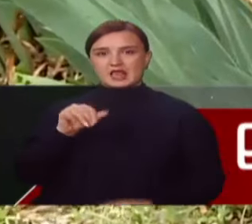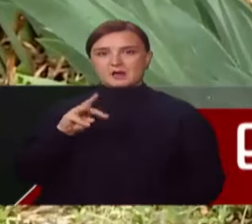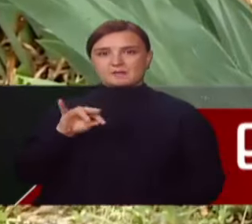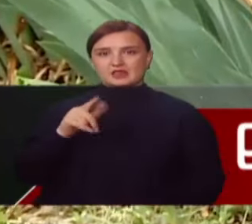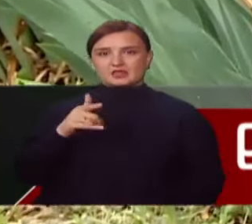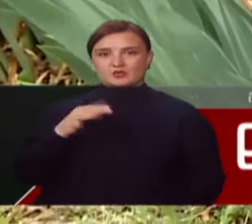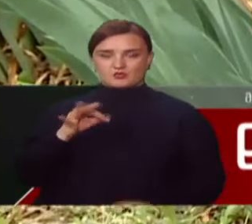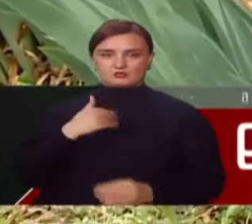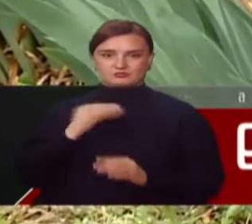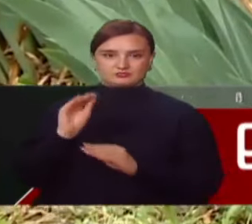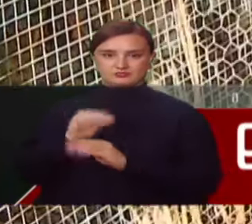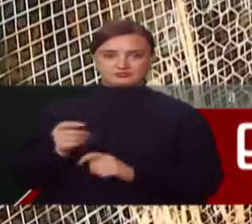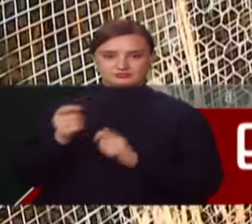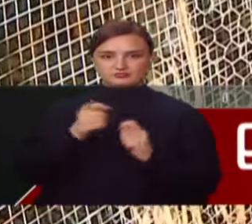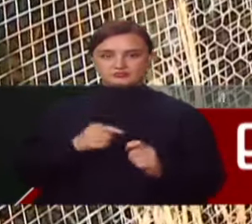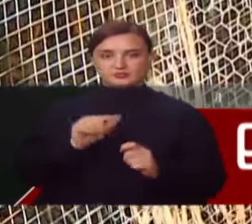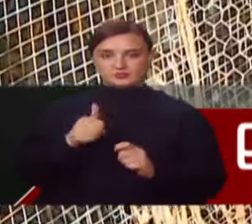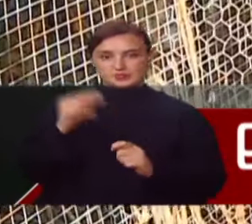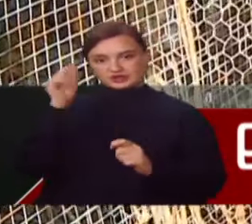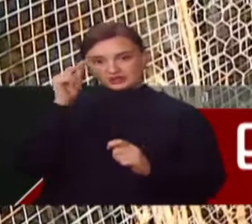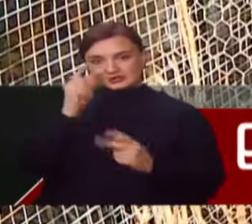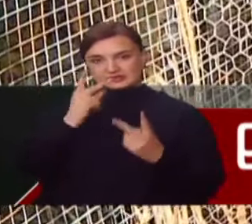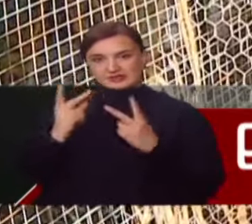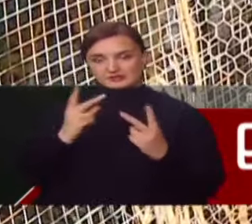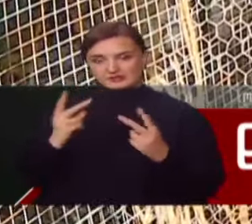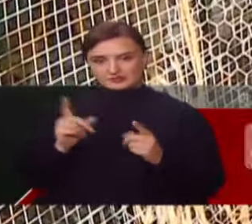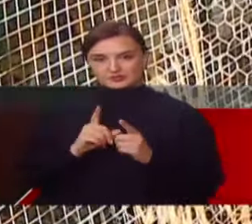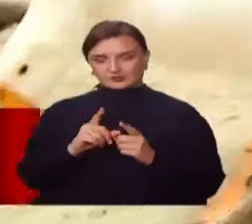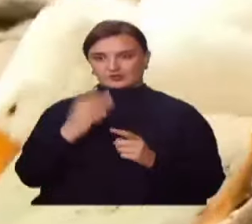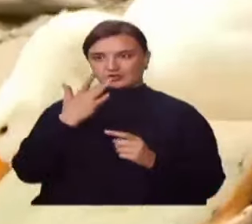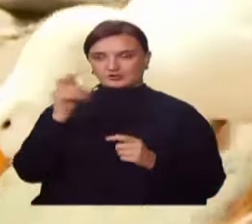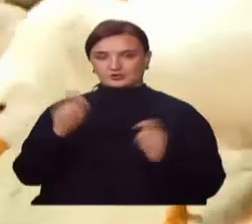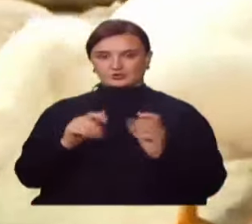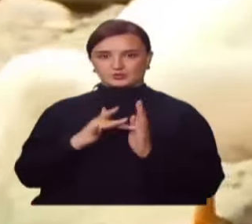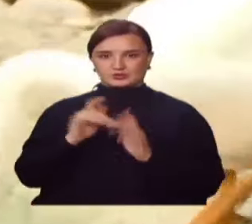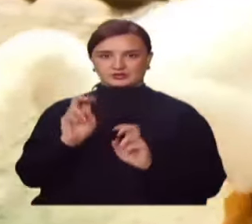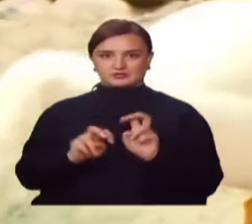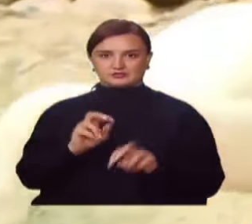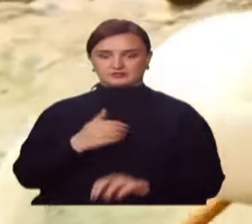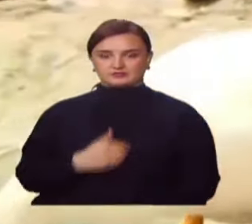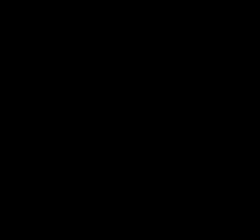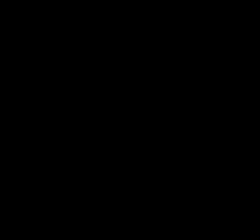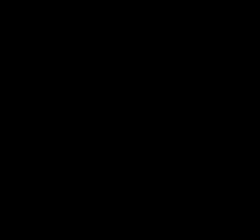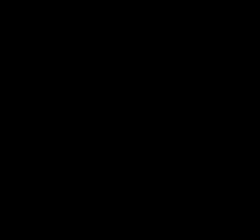მიმზიდველი გახადოს როგორც შემეცნებითი ხასიათის აქტივობებისთვის, ასევე უცხოელი ტურისტებისთვის.